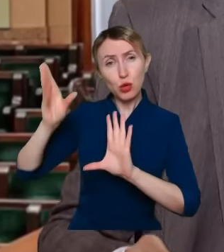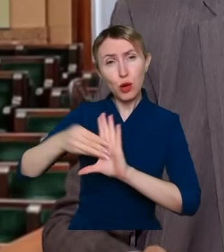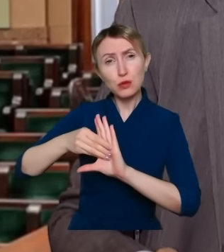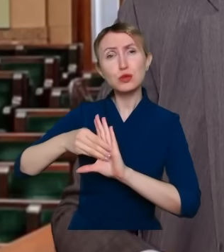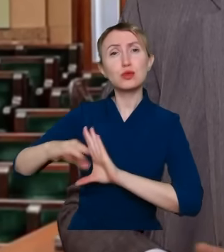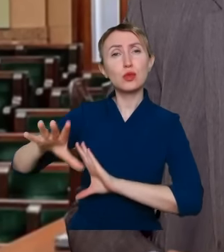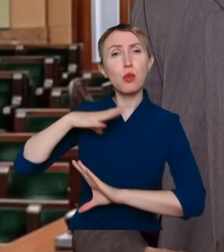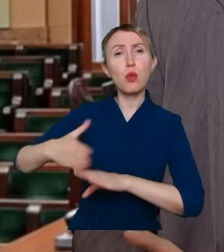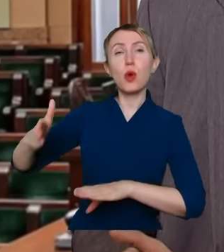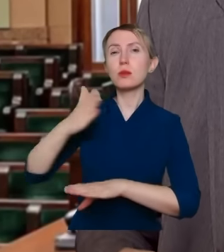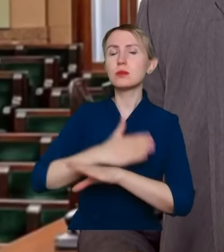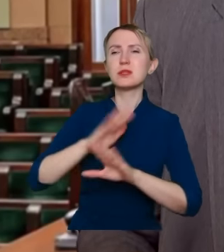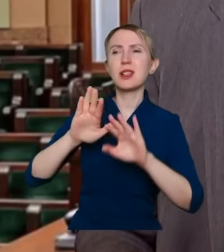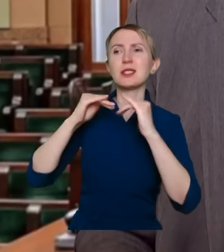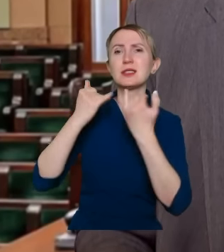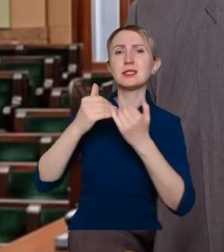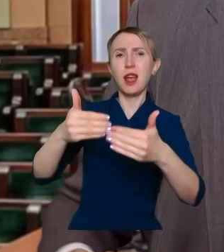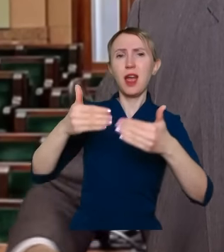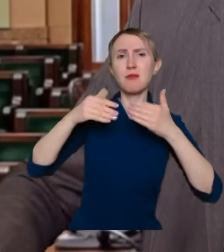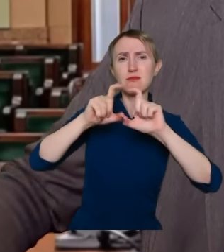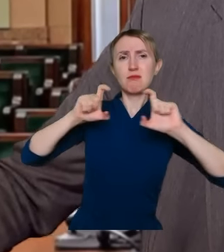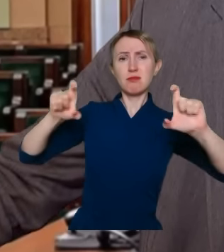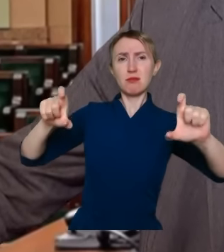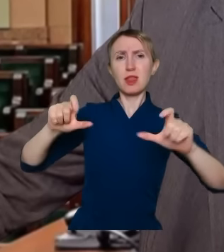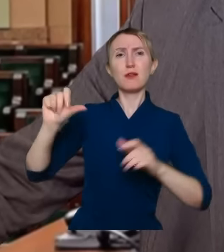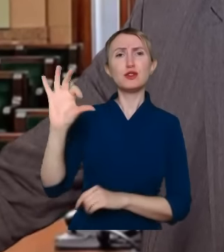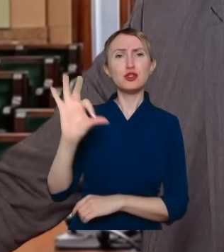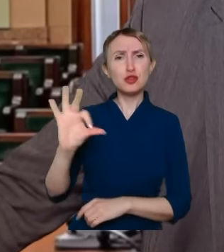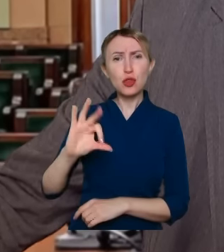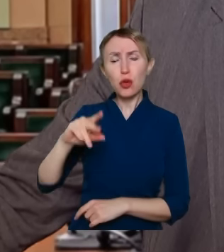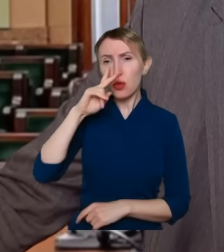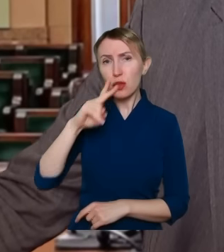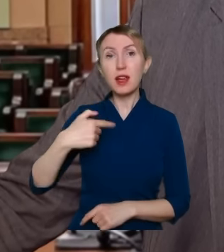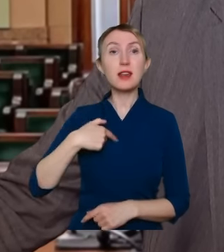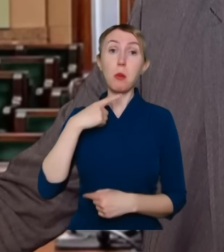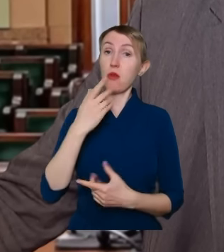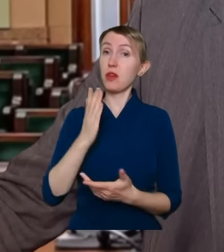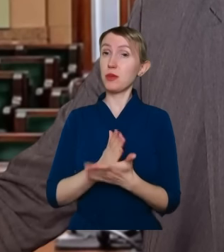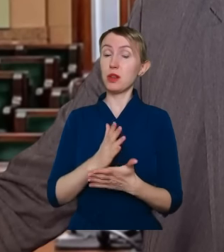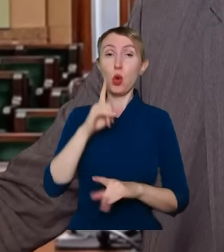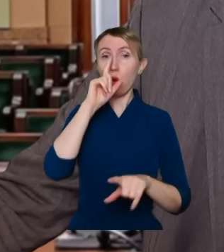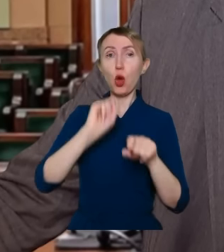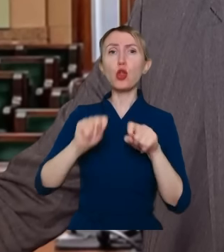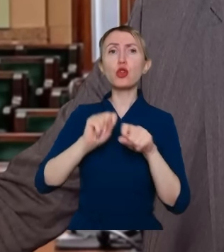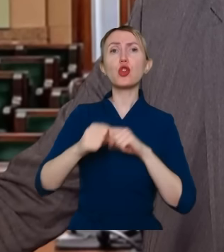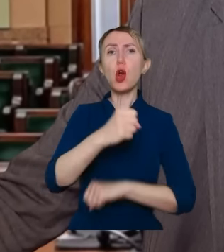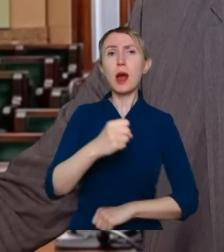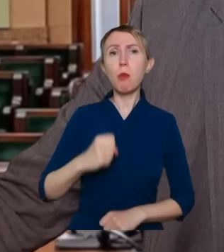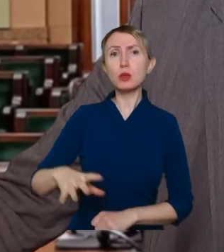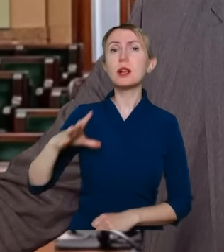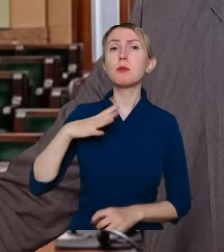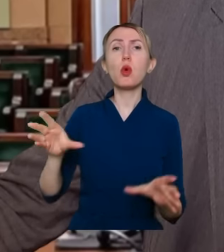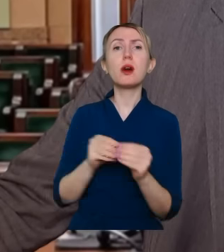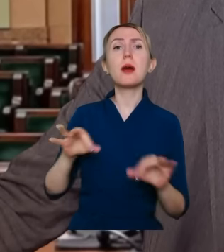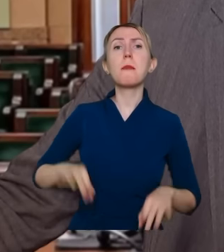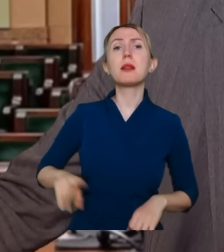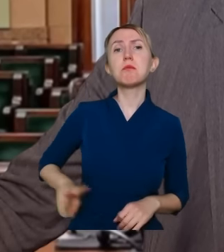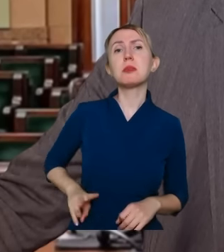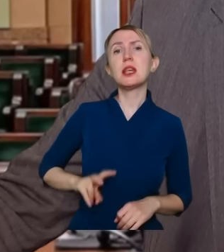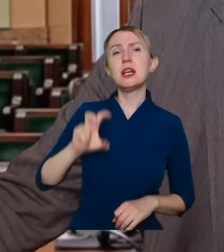przed Sejmem w środę ja tylko powiem że byłam na kontroli Poselskiej z panem ministrem